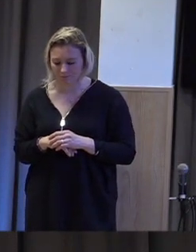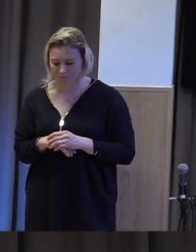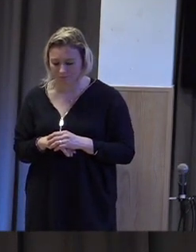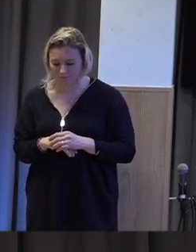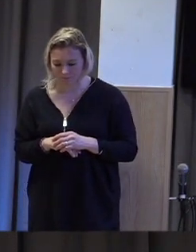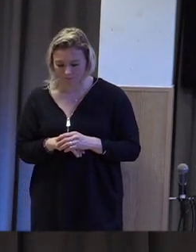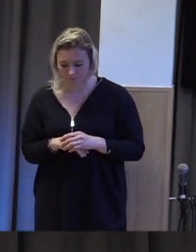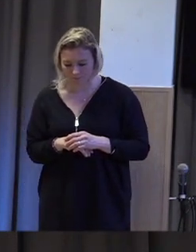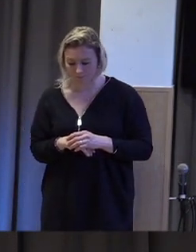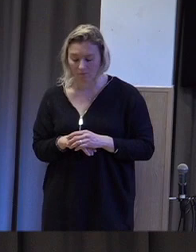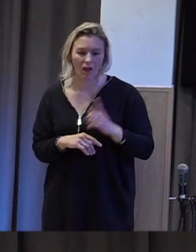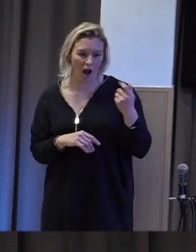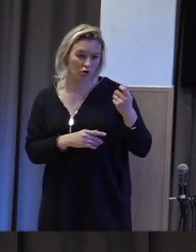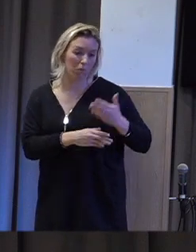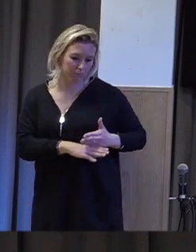Il avait aussi de l'argent. Hein.